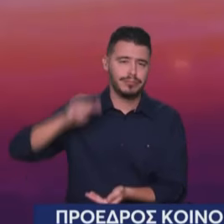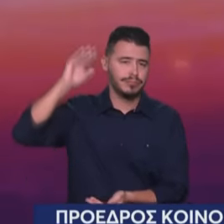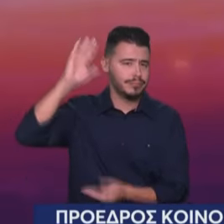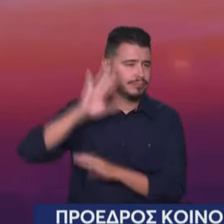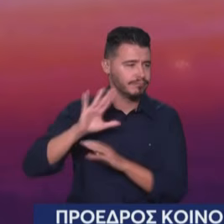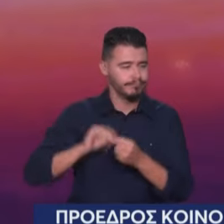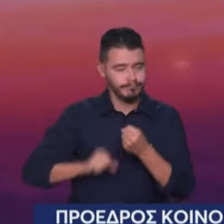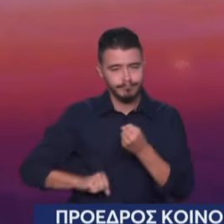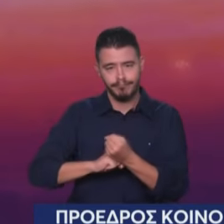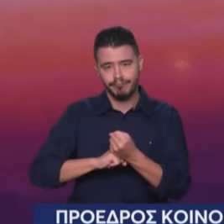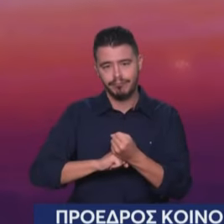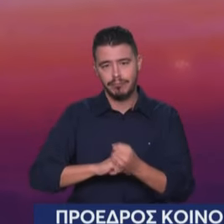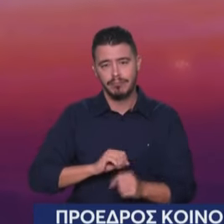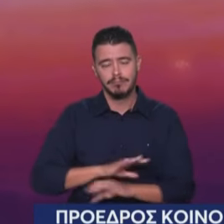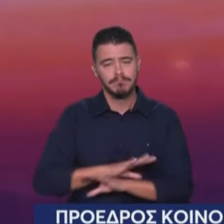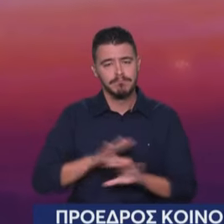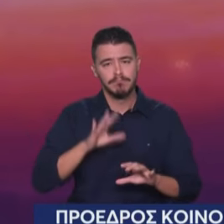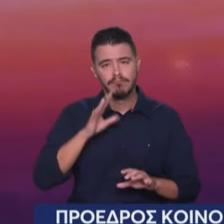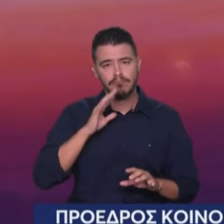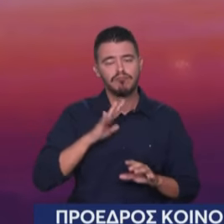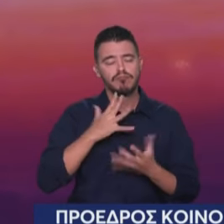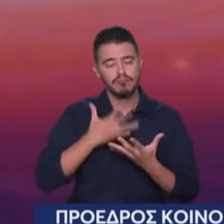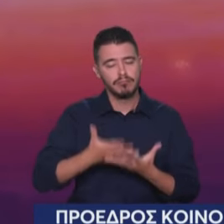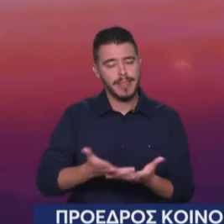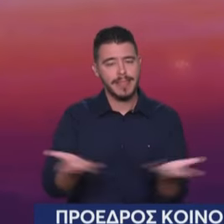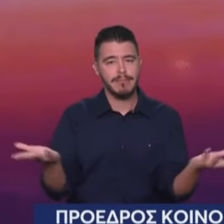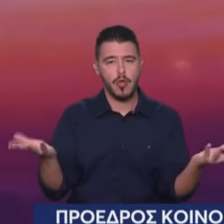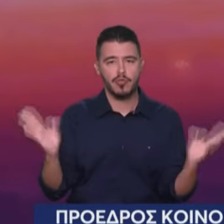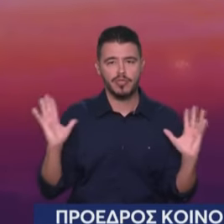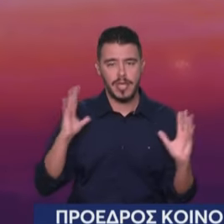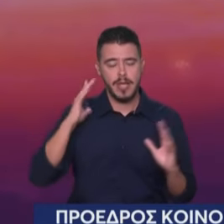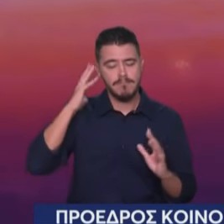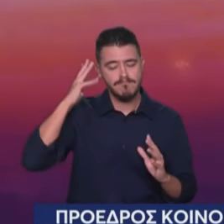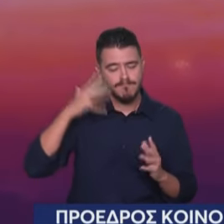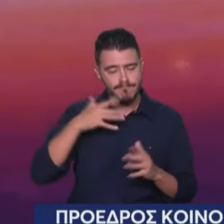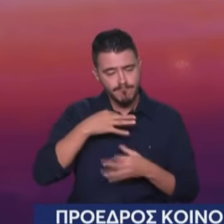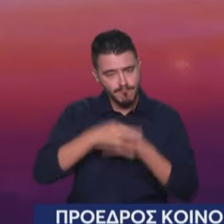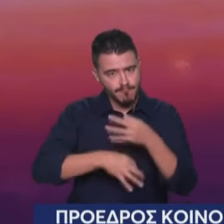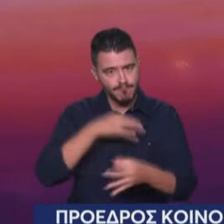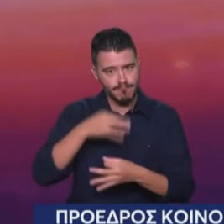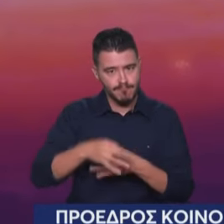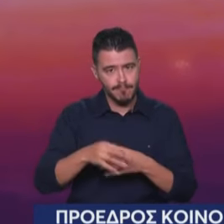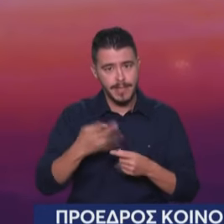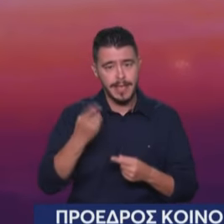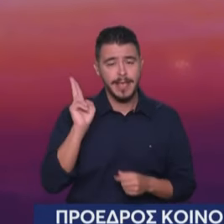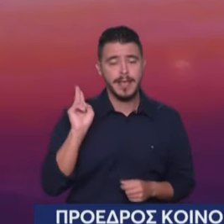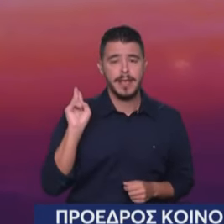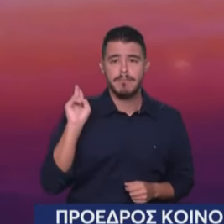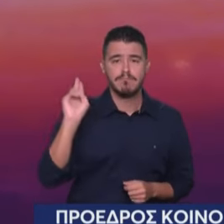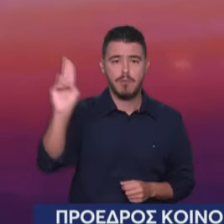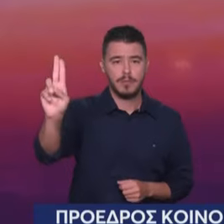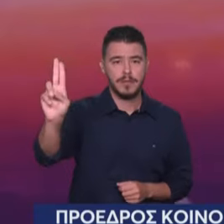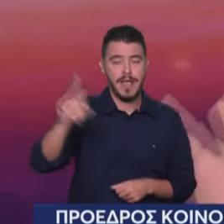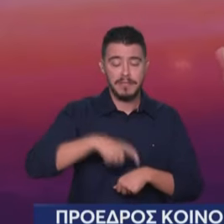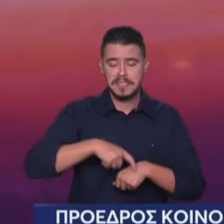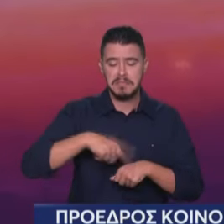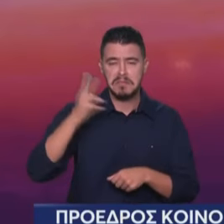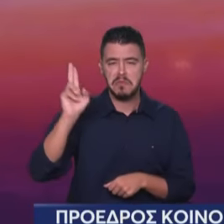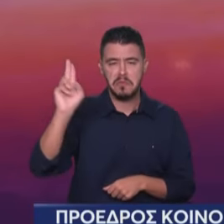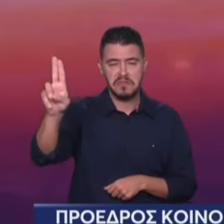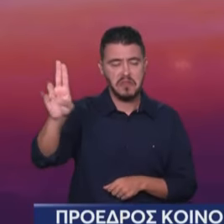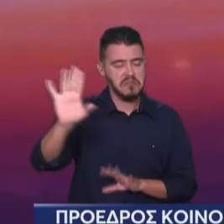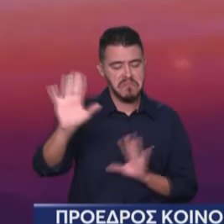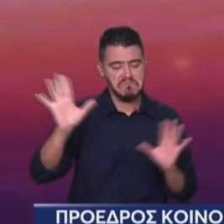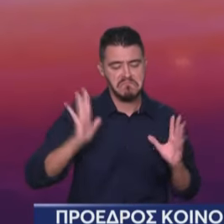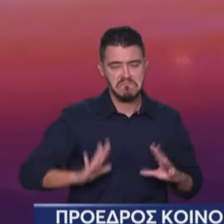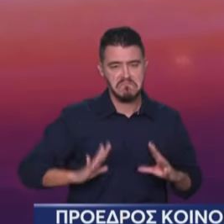λόγο διατυπώνω τις απόψεις που πιστεύω ότι θα τις κάνουν καλό. Αυτό θα κάνω και σε αυτή τη φάση. Για την υποψηφιότητα δικιά μου δεν υπάρχει αυτή τη στιγμή καμία κουβέντα. Υπηρετώ